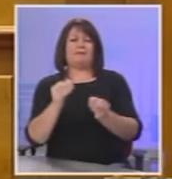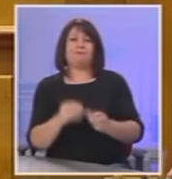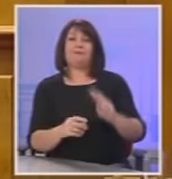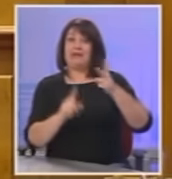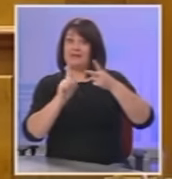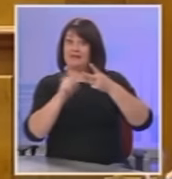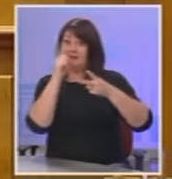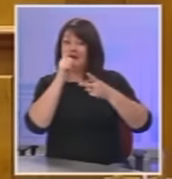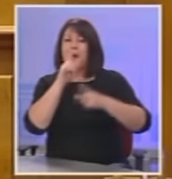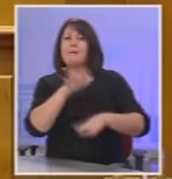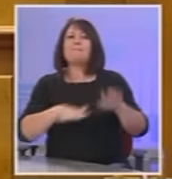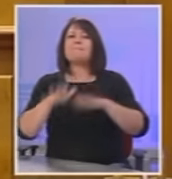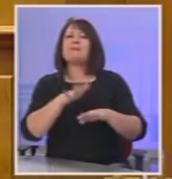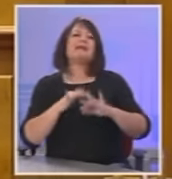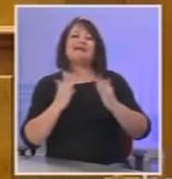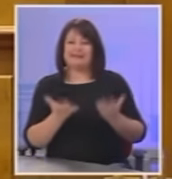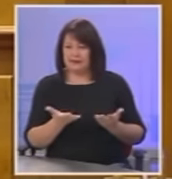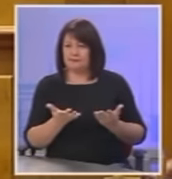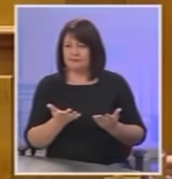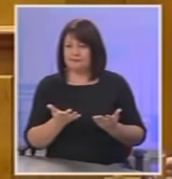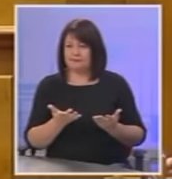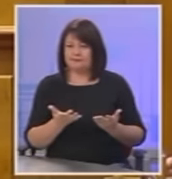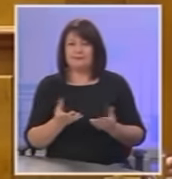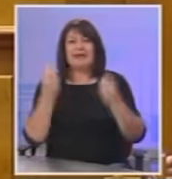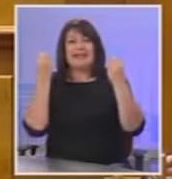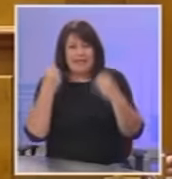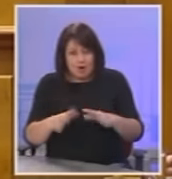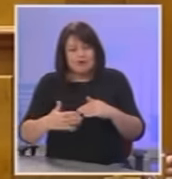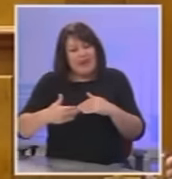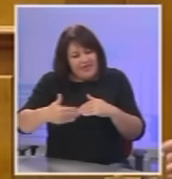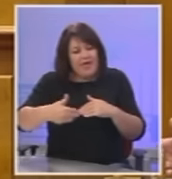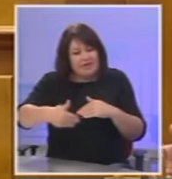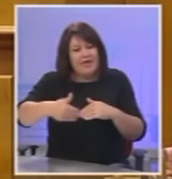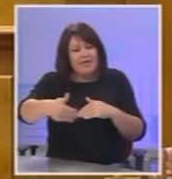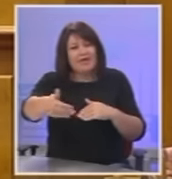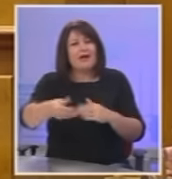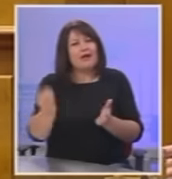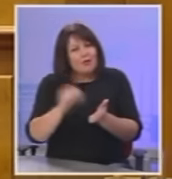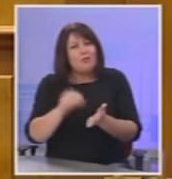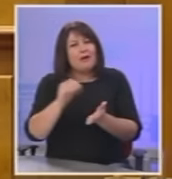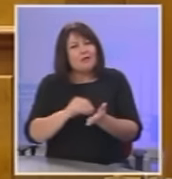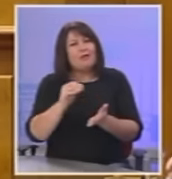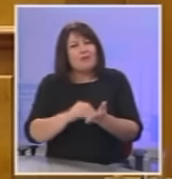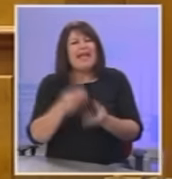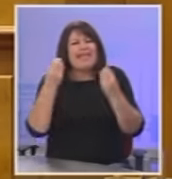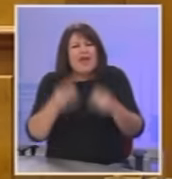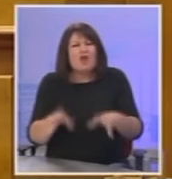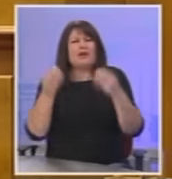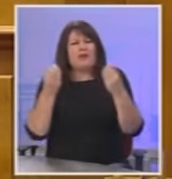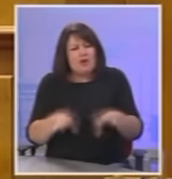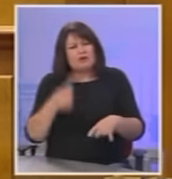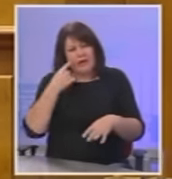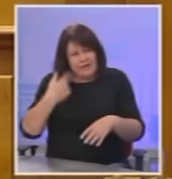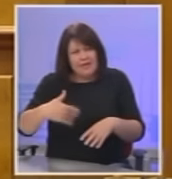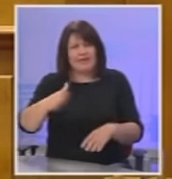που αποκαλύπτεται, κυρίες και κύριοι συνάδελφοι, είναι ότι τα χειρότερα έπονται. Έρχονται και άλλα, τα οποία θα είναι πολύ χειρότερα.